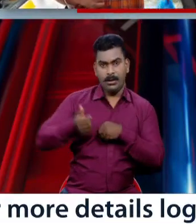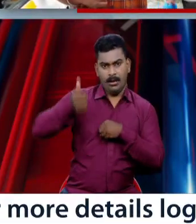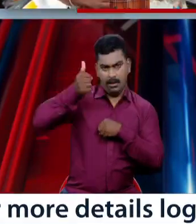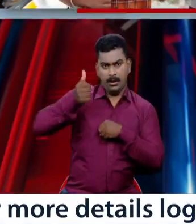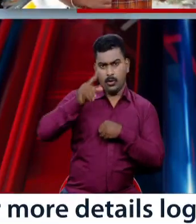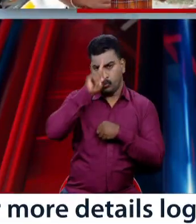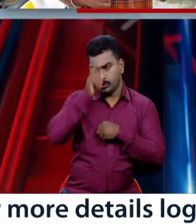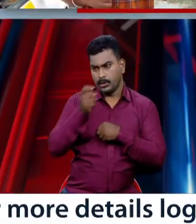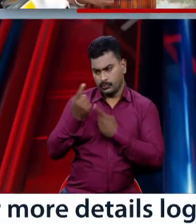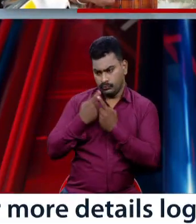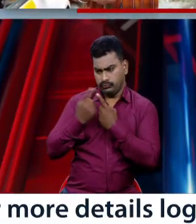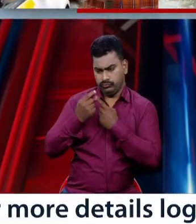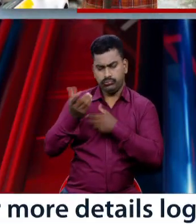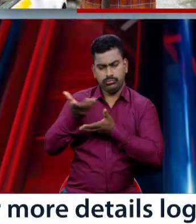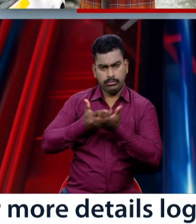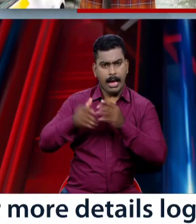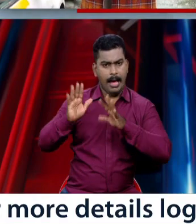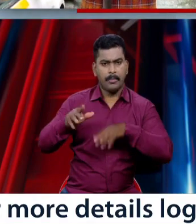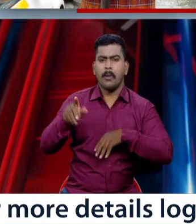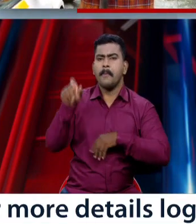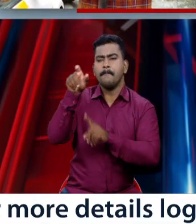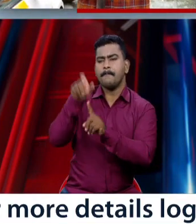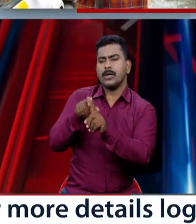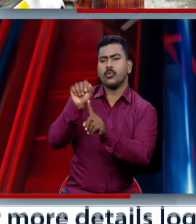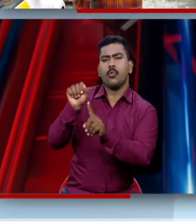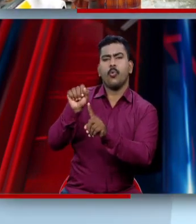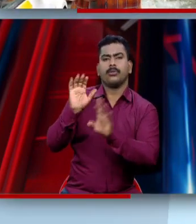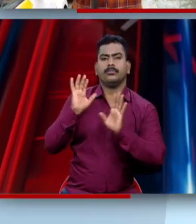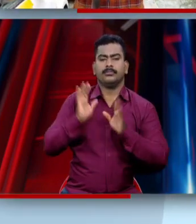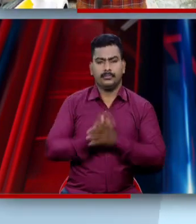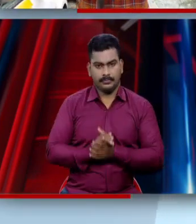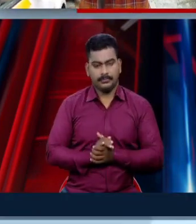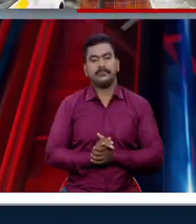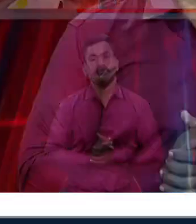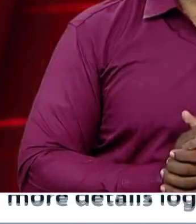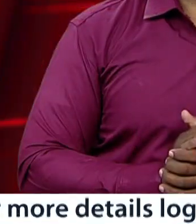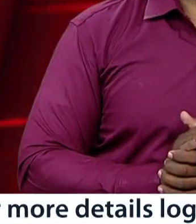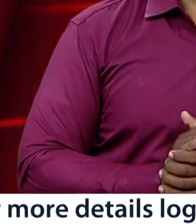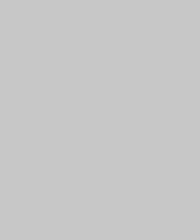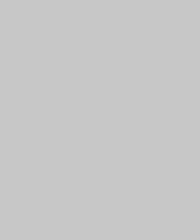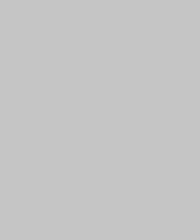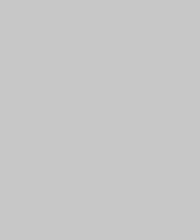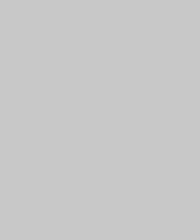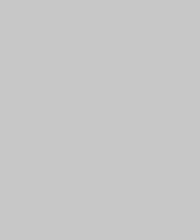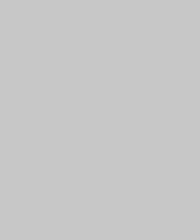പക്ഷേ അതൊക്കെ വ്യക്തിപരമായ ചർച്ചകൾ മാത്രമെന്ന് പറഞ്ഞൊഴുകയാണ് BJP നേതൃത്വം. ശ്രീനാഥ്.